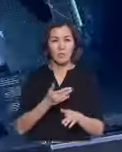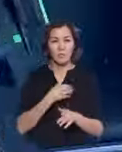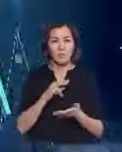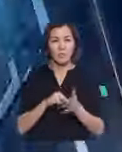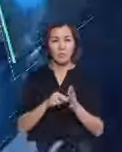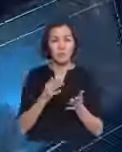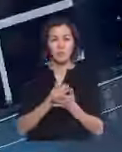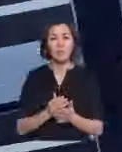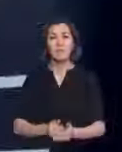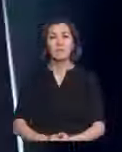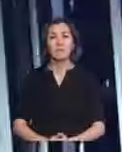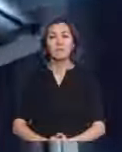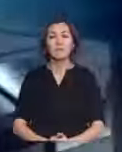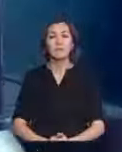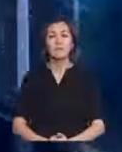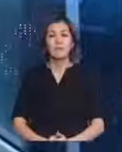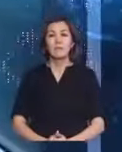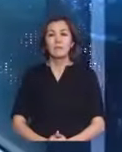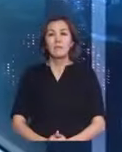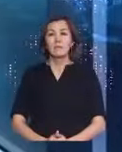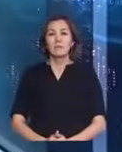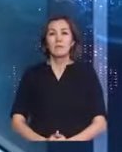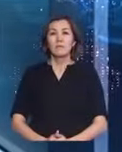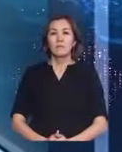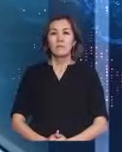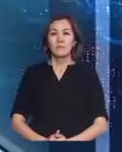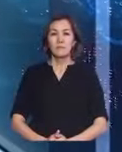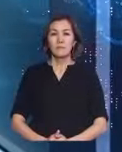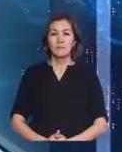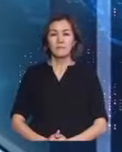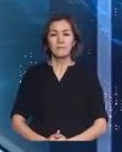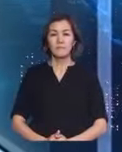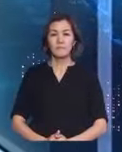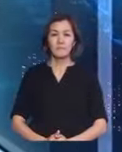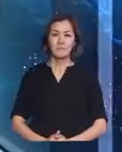Елдана Серікбайқызы, Жеңіс Әбдірешев, Жетісу телеарнасы, Талдықорған.